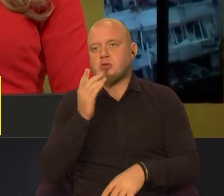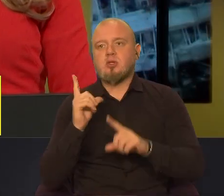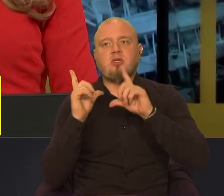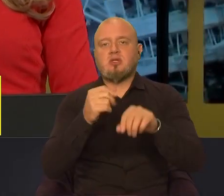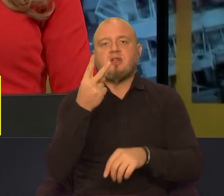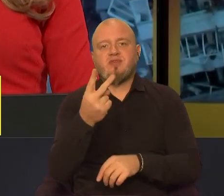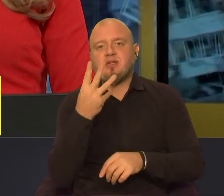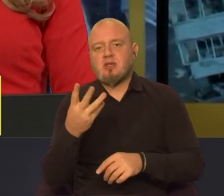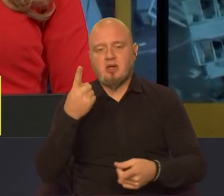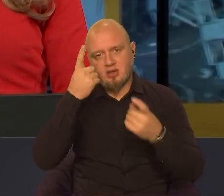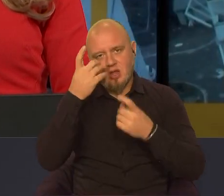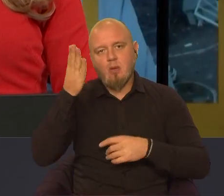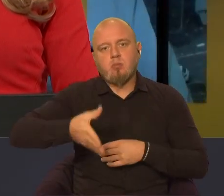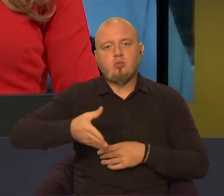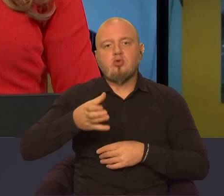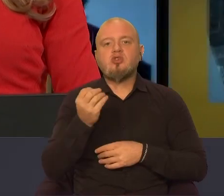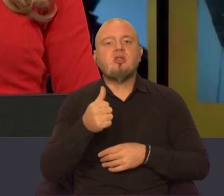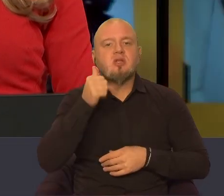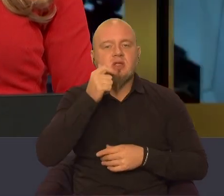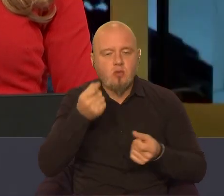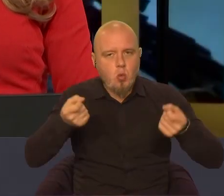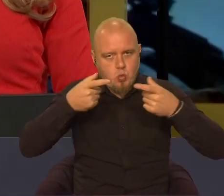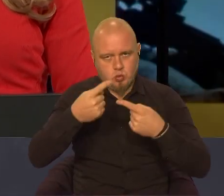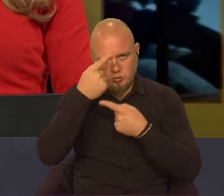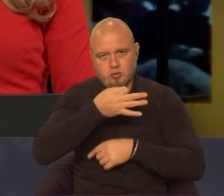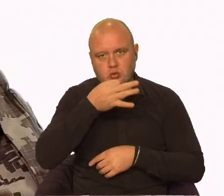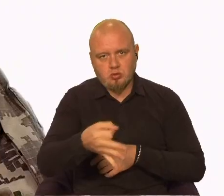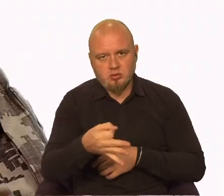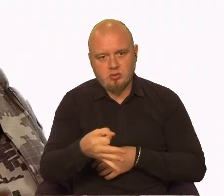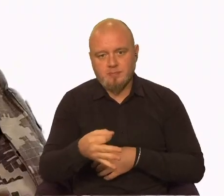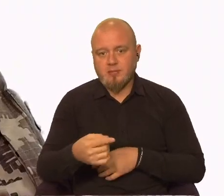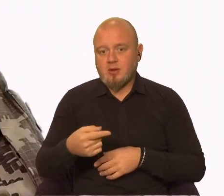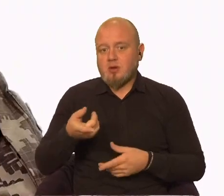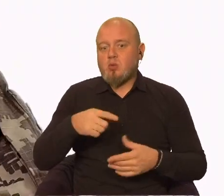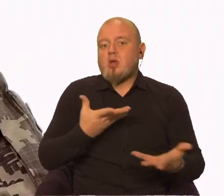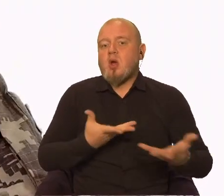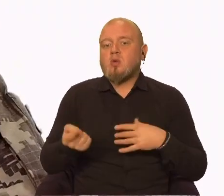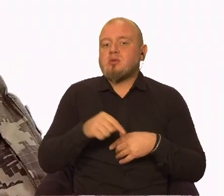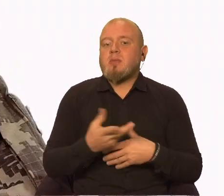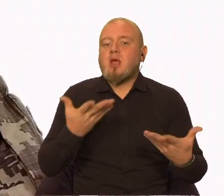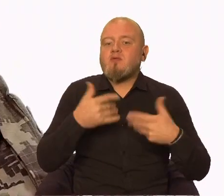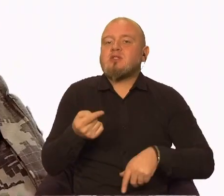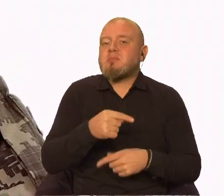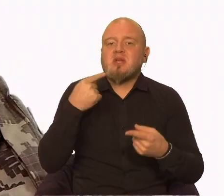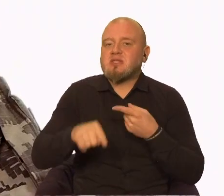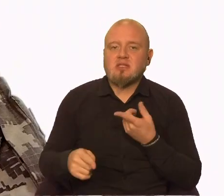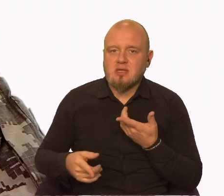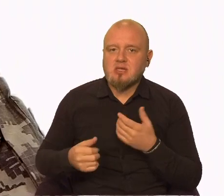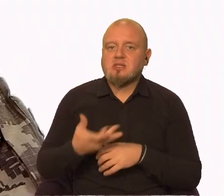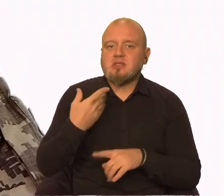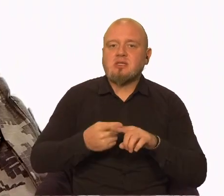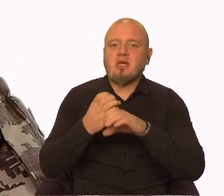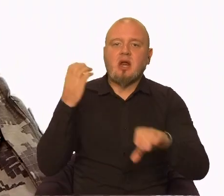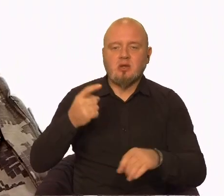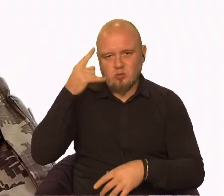Тому дані будуть ще і на завтра уточнені. Угу. Тому якось там, яка вже там різниця, скільки тих